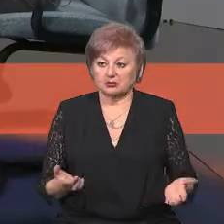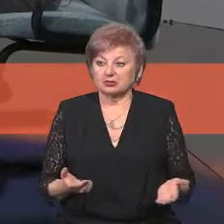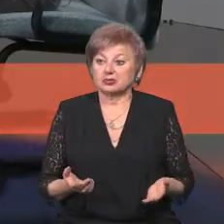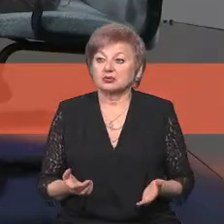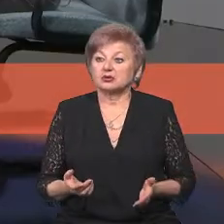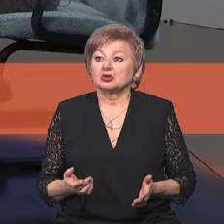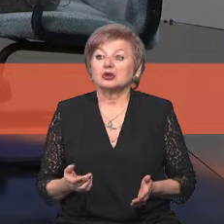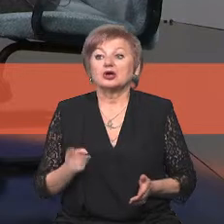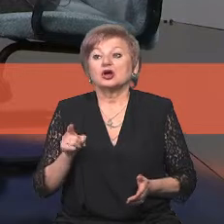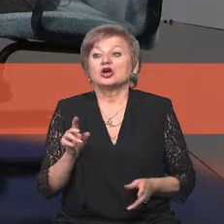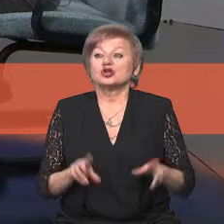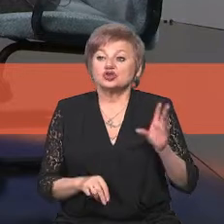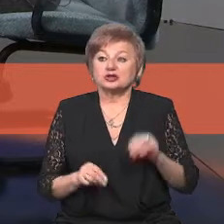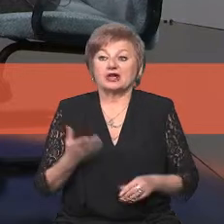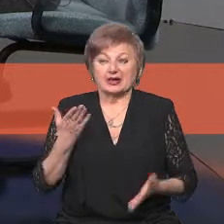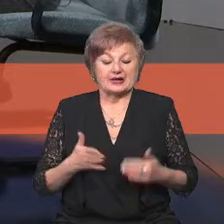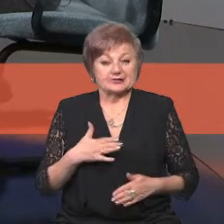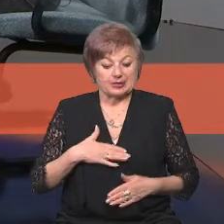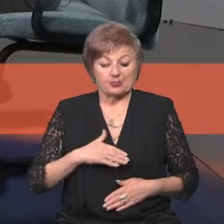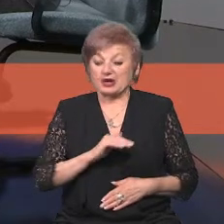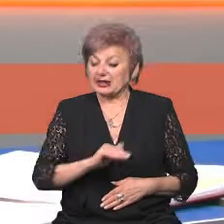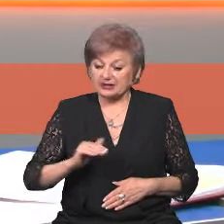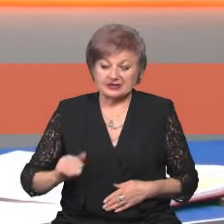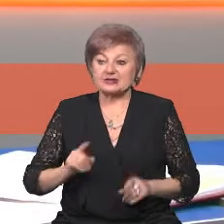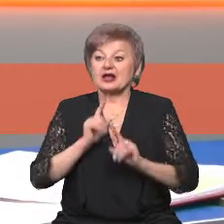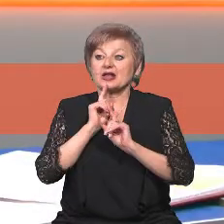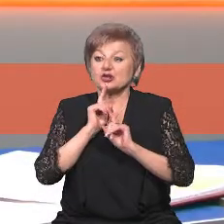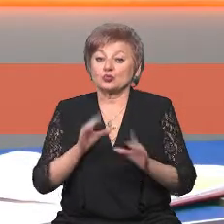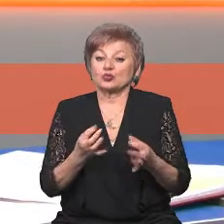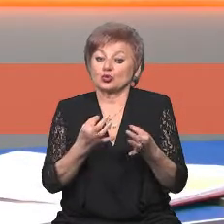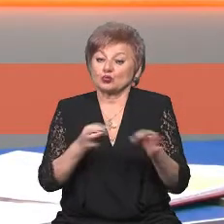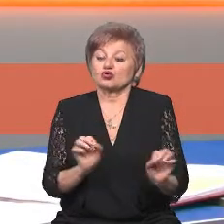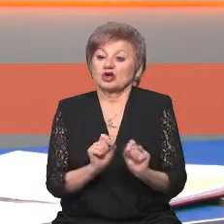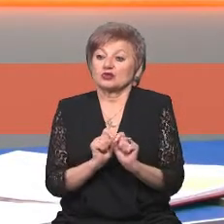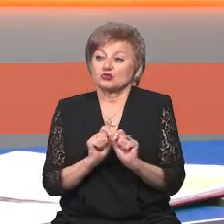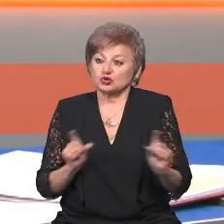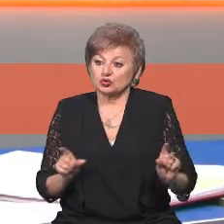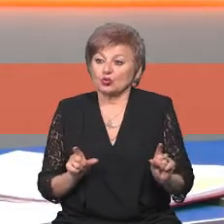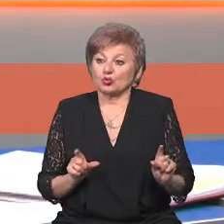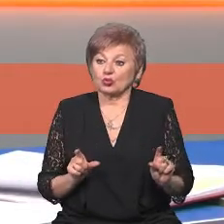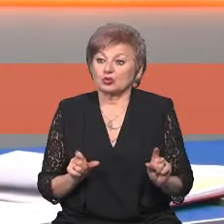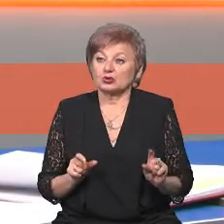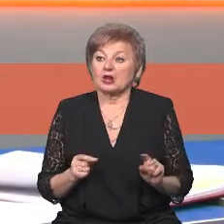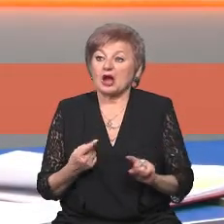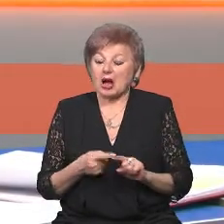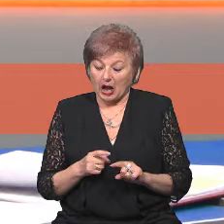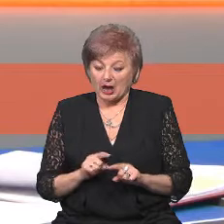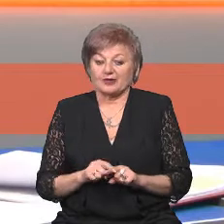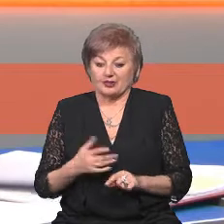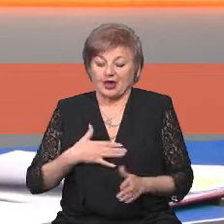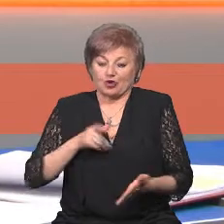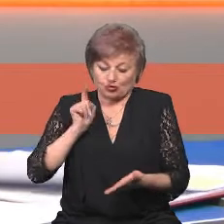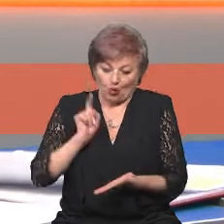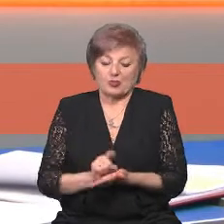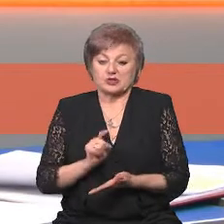Хотіла додати. То ви вважаєте, якщо ми дітей сьогодні не будемо пускати в школу і виконувати свій прямий обов'язок, вчити дітей,